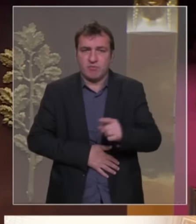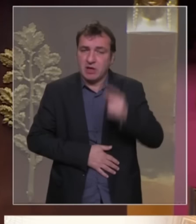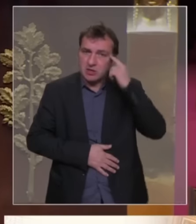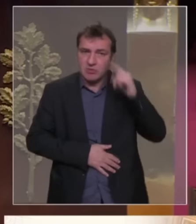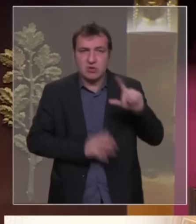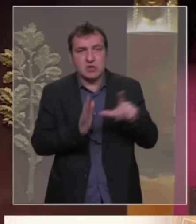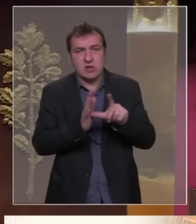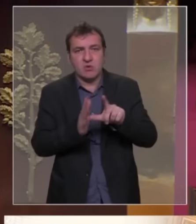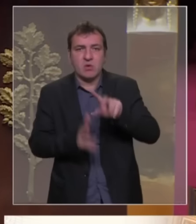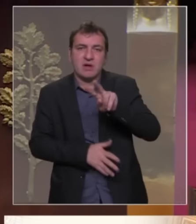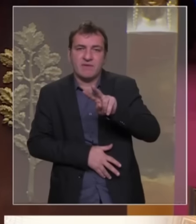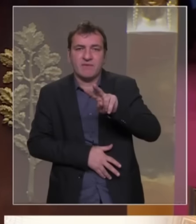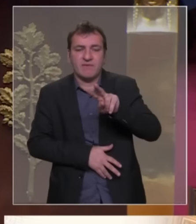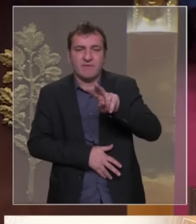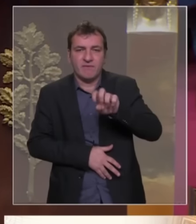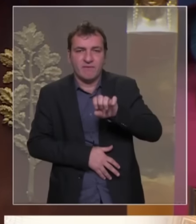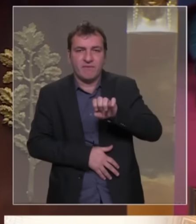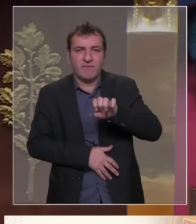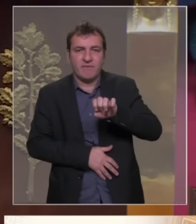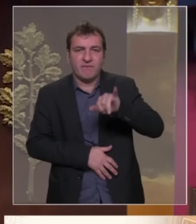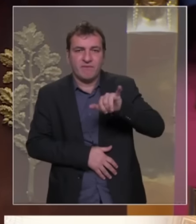sur l'IVG.